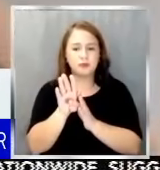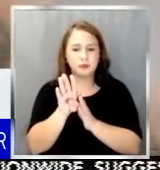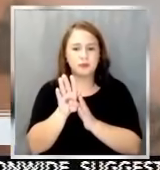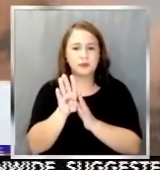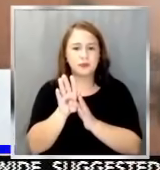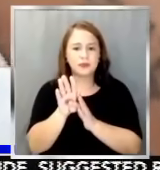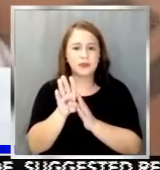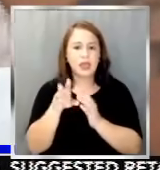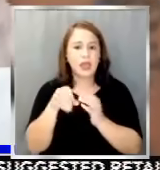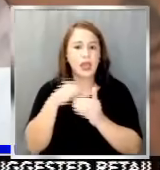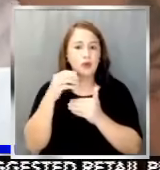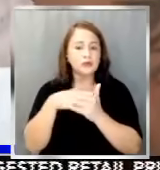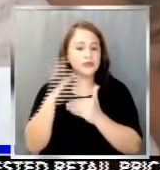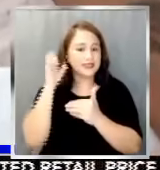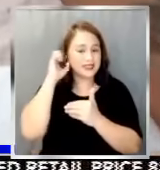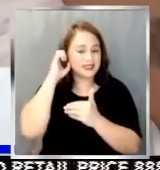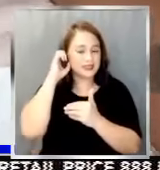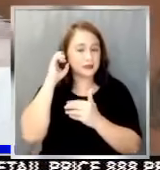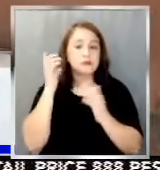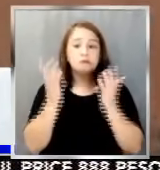ear. Maaring